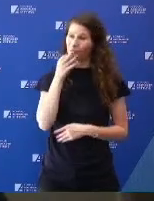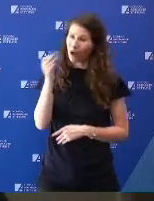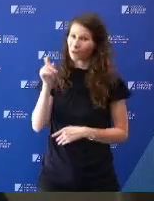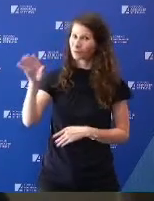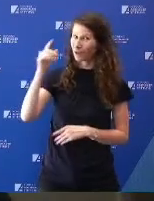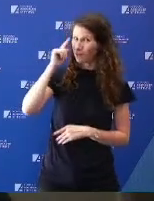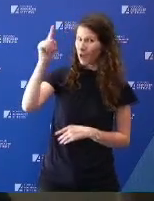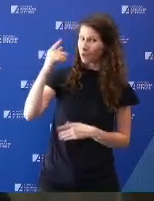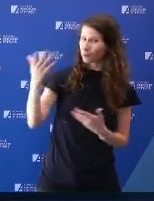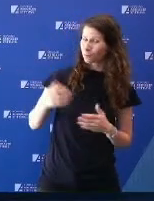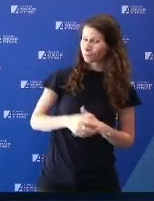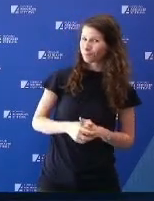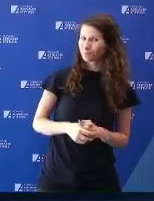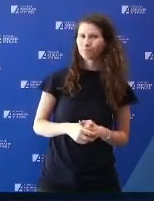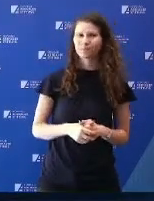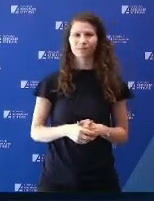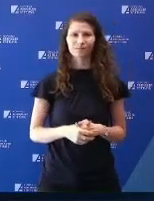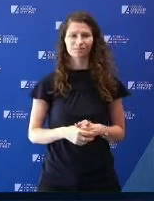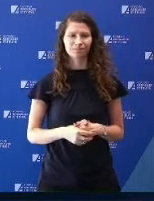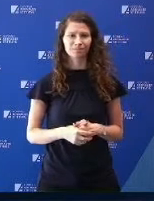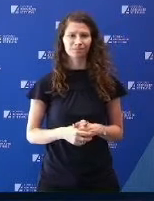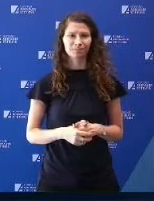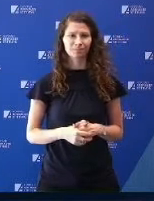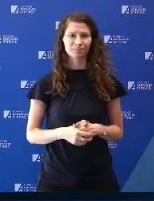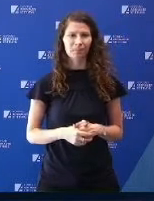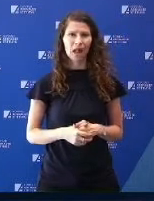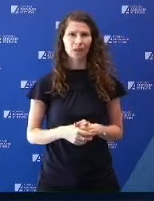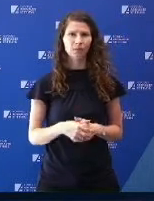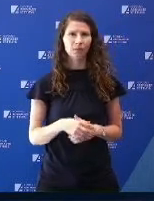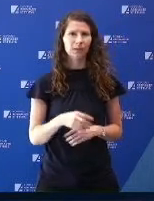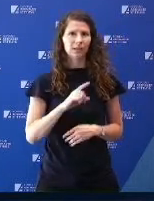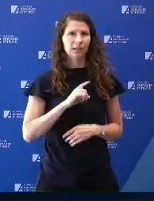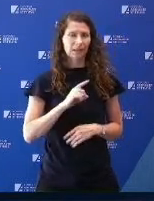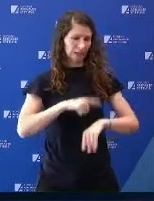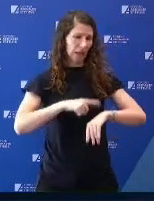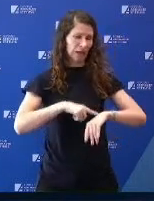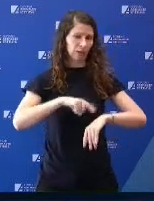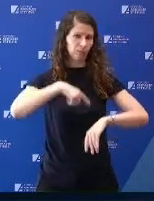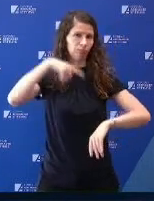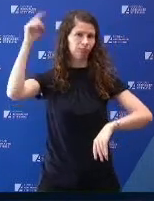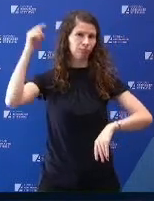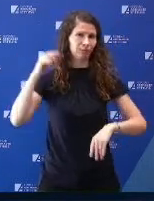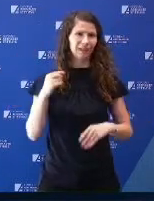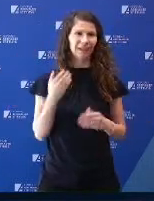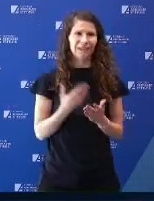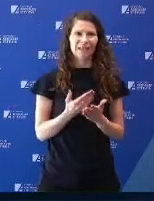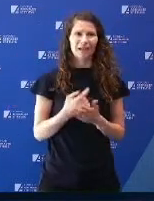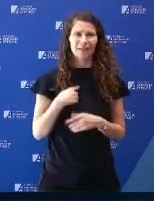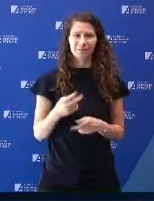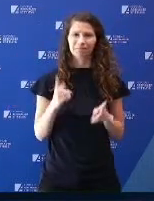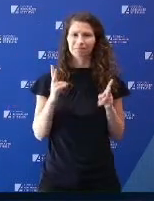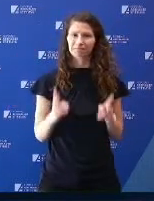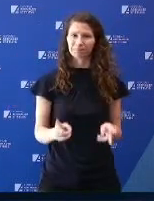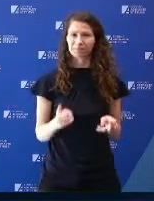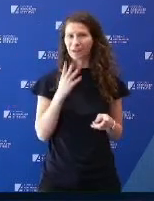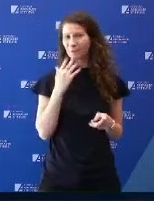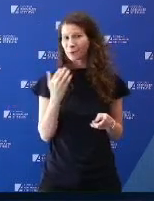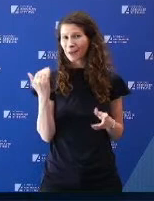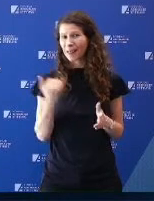denkst, Jasper. Meine abschließende Meinung, ich sehe auch, die Zeit läuft uns jetzt ein bisschen davon, aber mir ging es tatsächlich nochmal